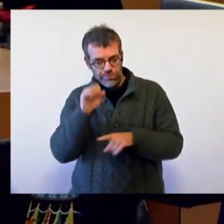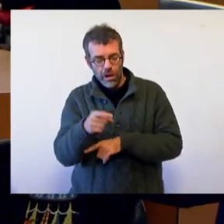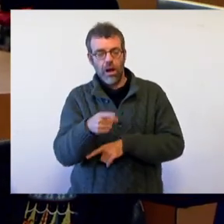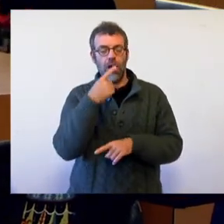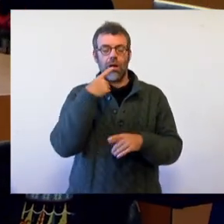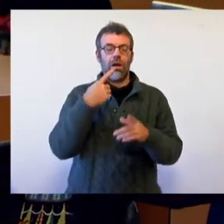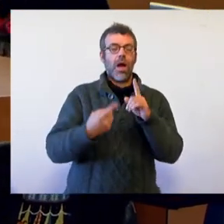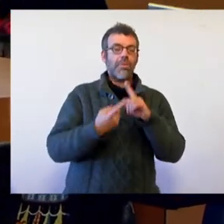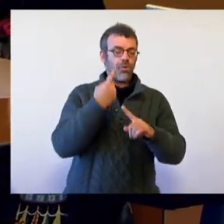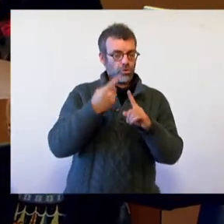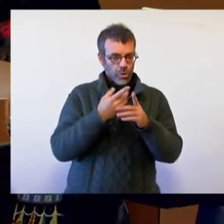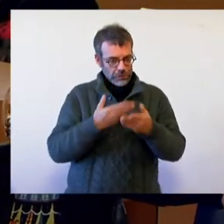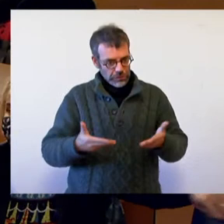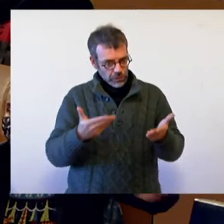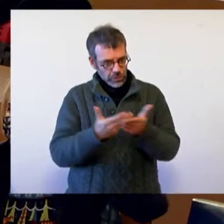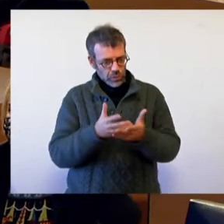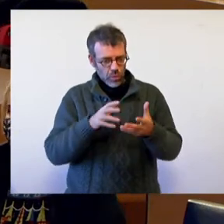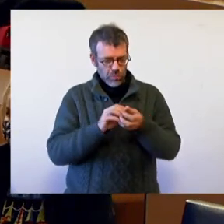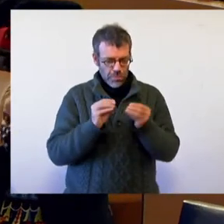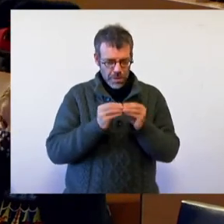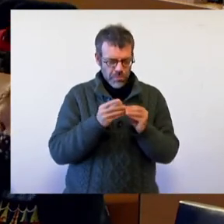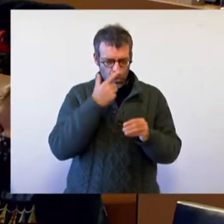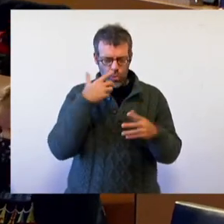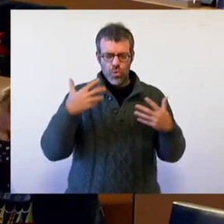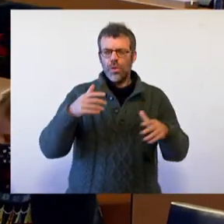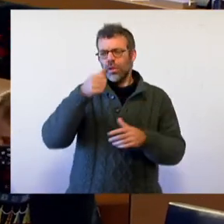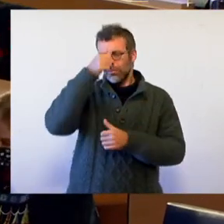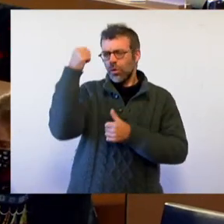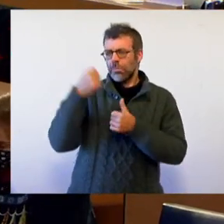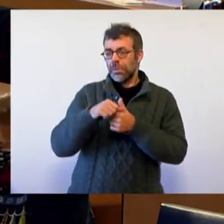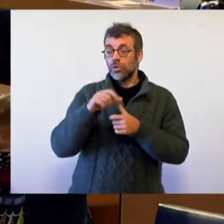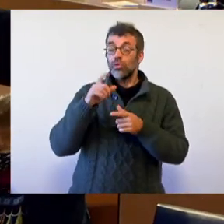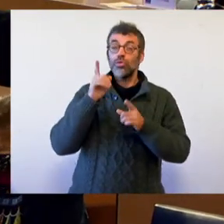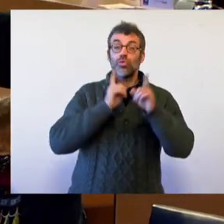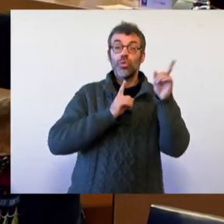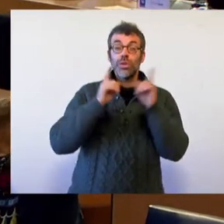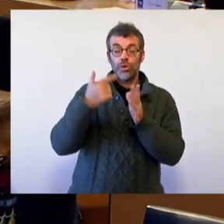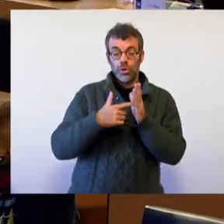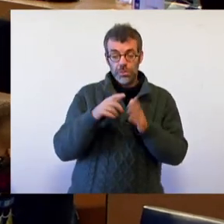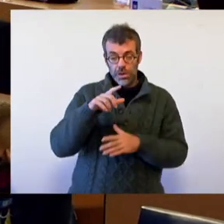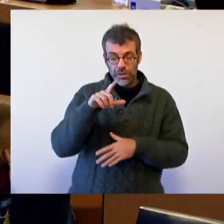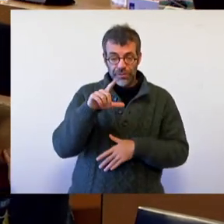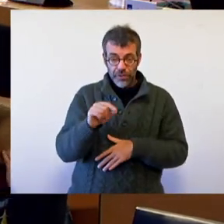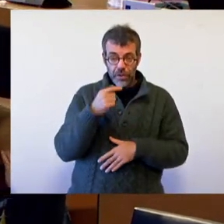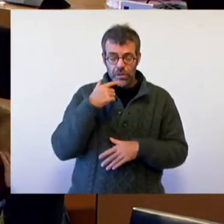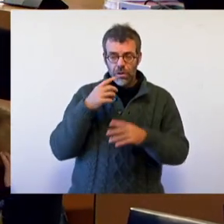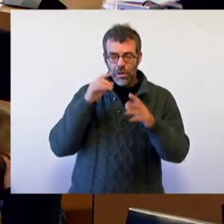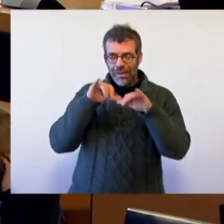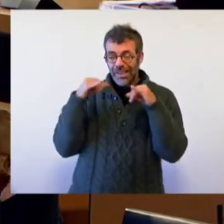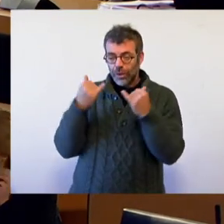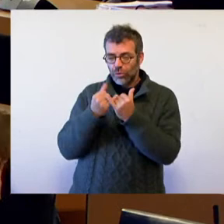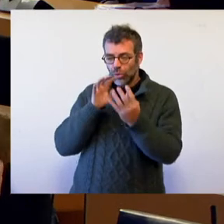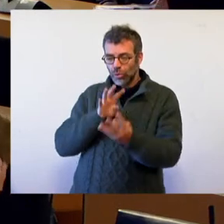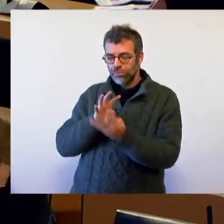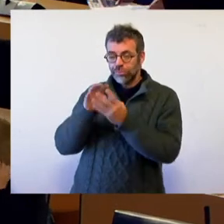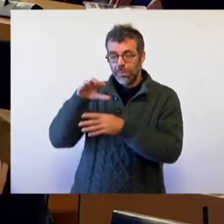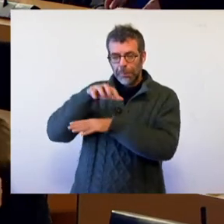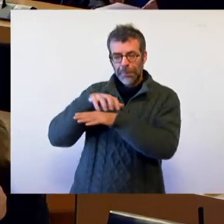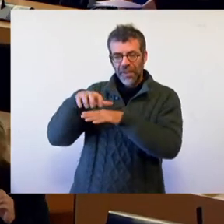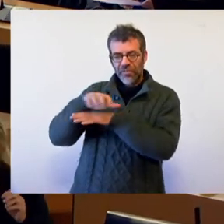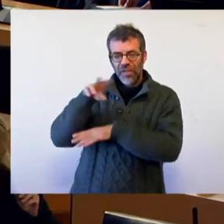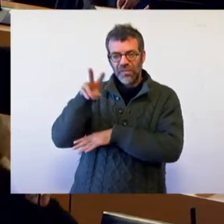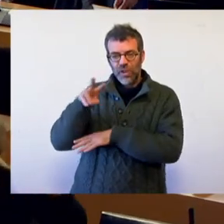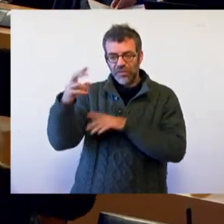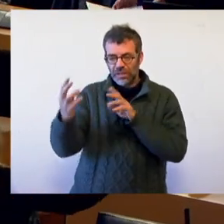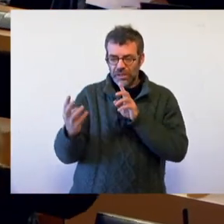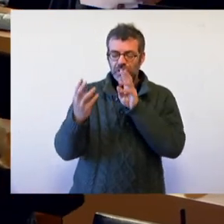La situation était hors de contrôle en juillet 2020. Je me souviens d'une réunion avec le préfet Witowski à ce